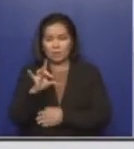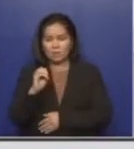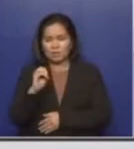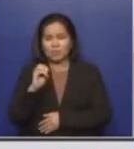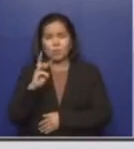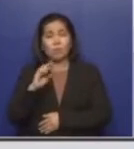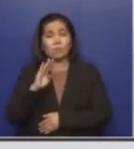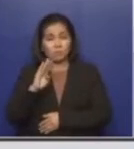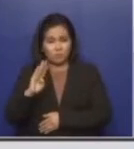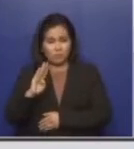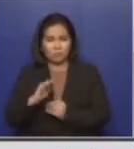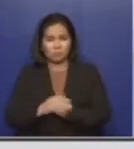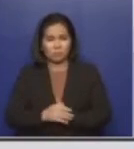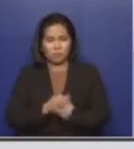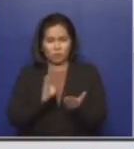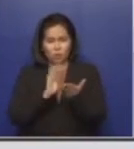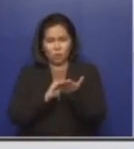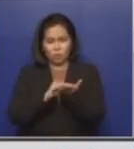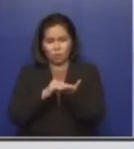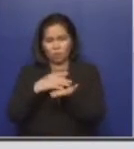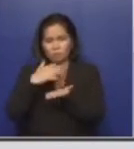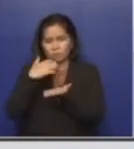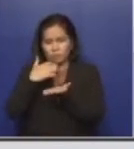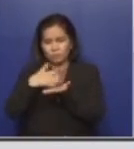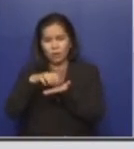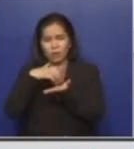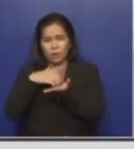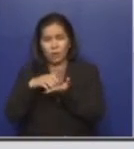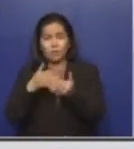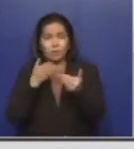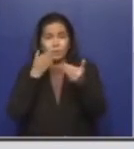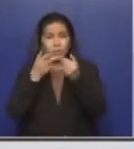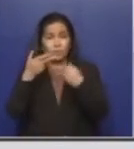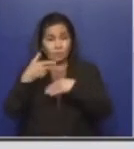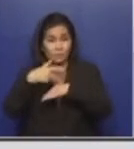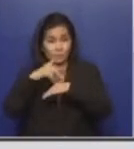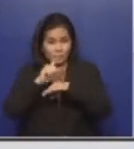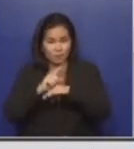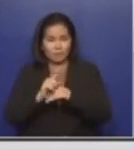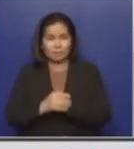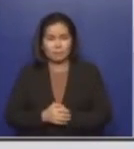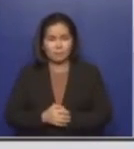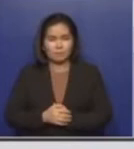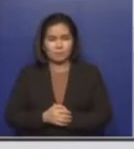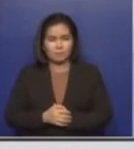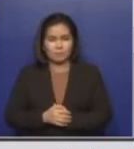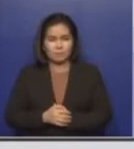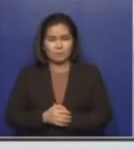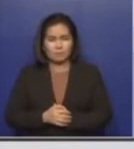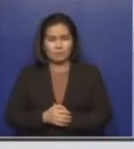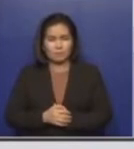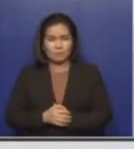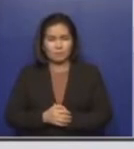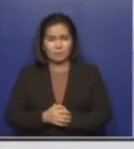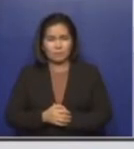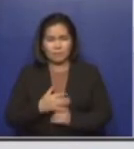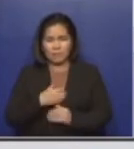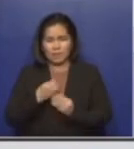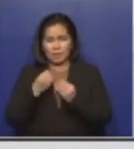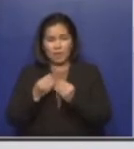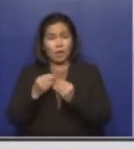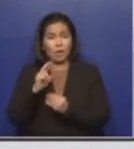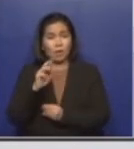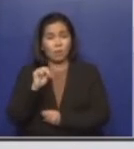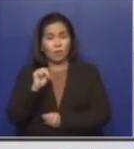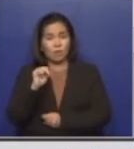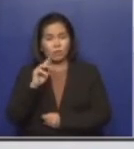งกราบเรียนท่านประธานว่าทางท่านนายกรัฐมนตรีต้องฝากท่านรัฐมนตรีประจำสำนักนายกเพ